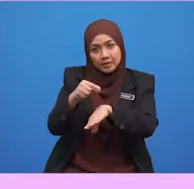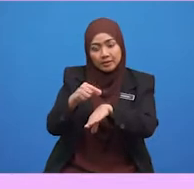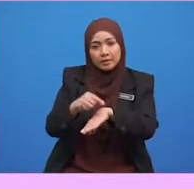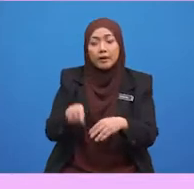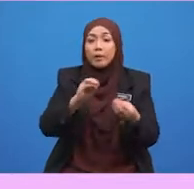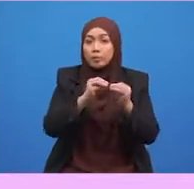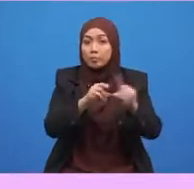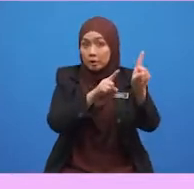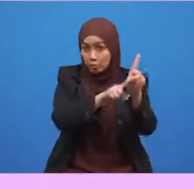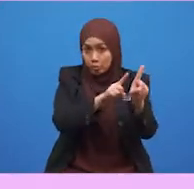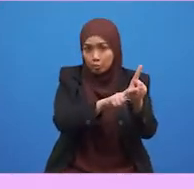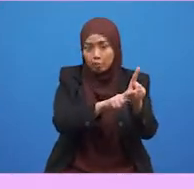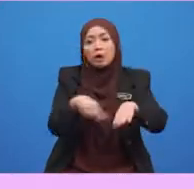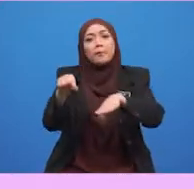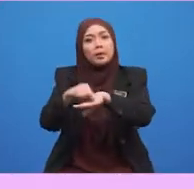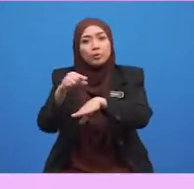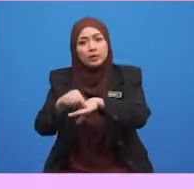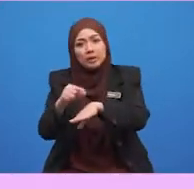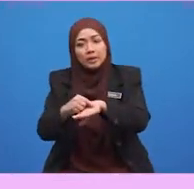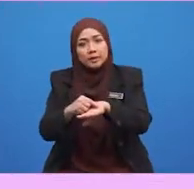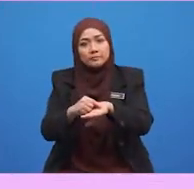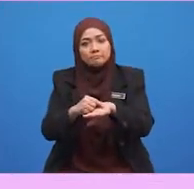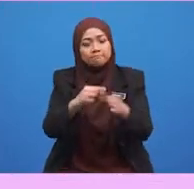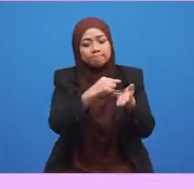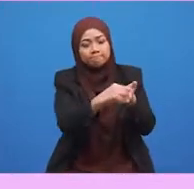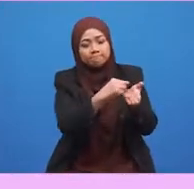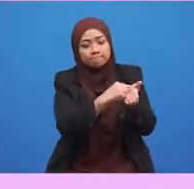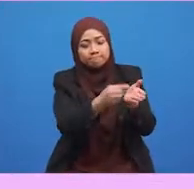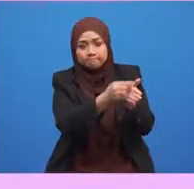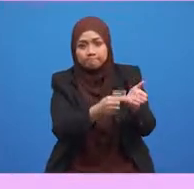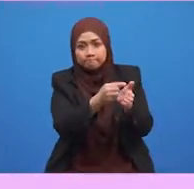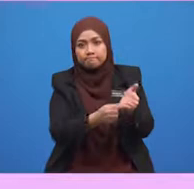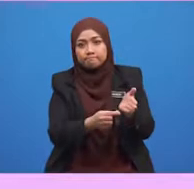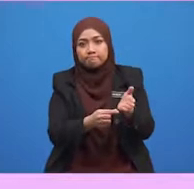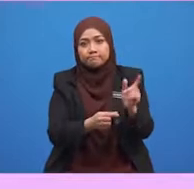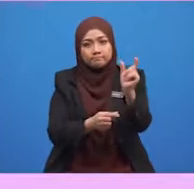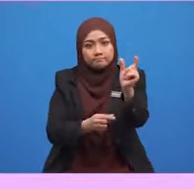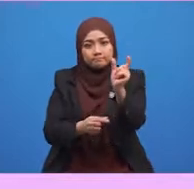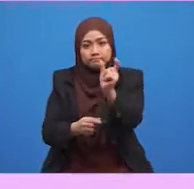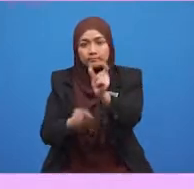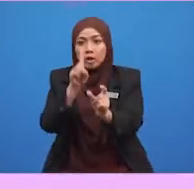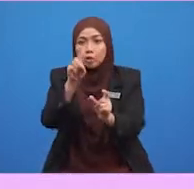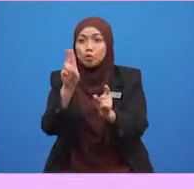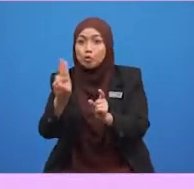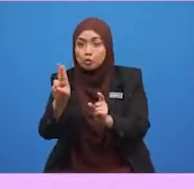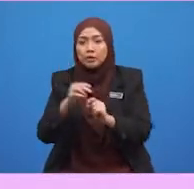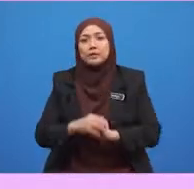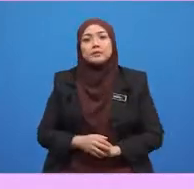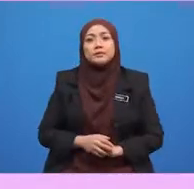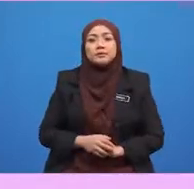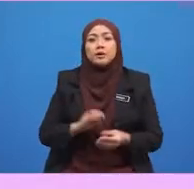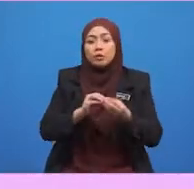Yang pertama, menggunakan grid bersisi satu unit. Dan yang